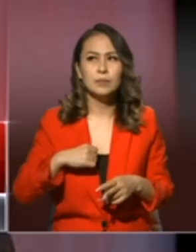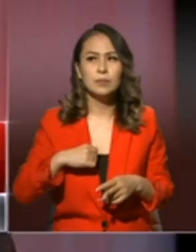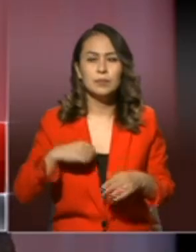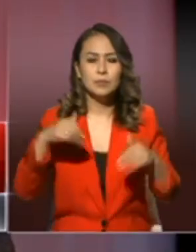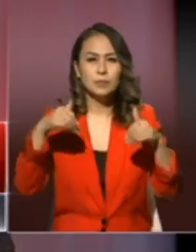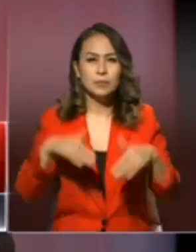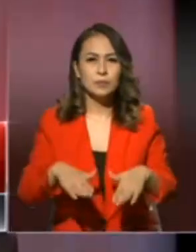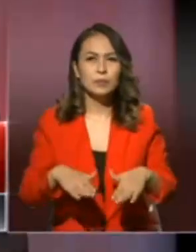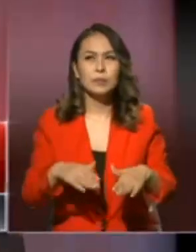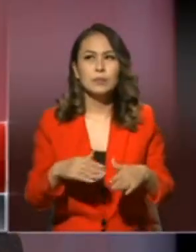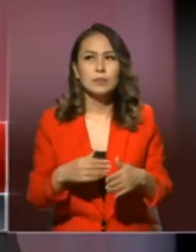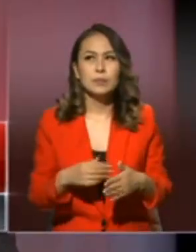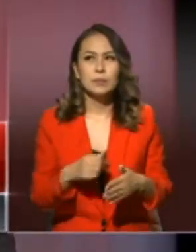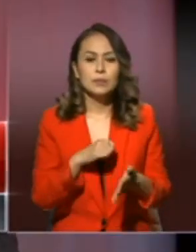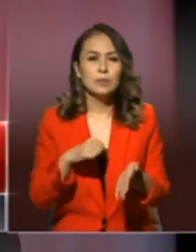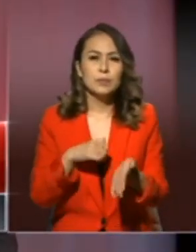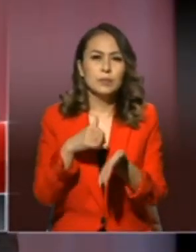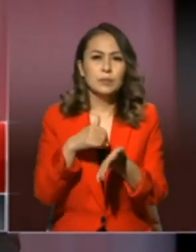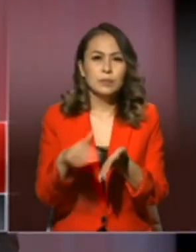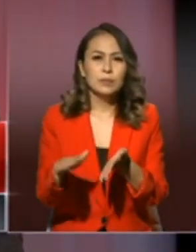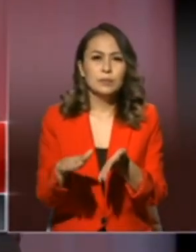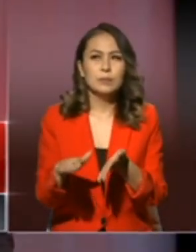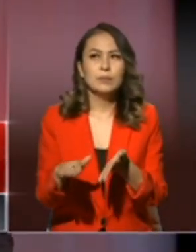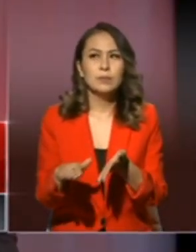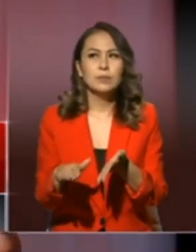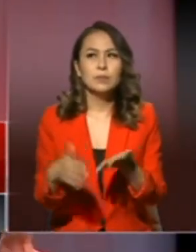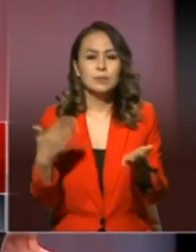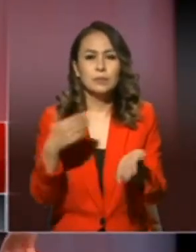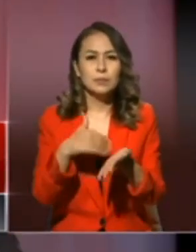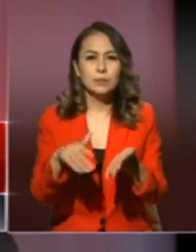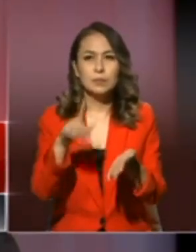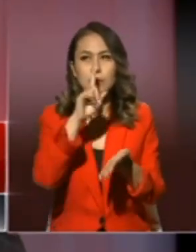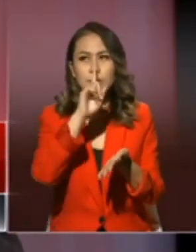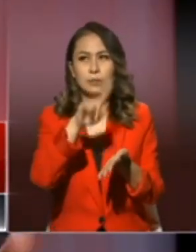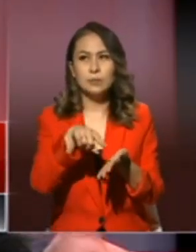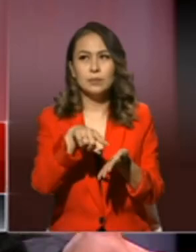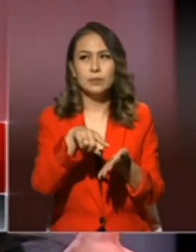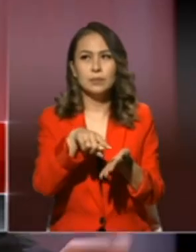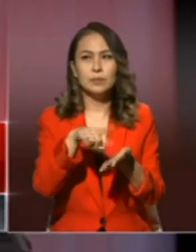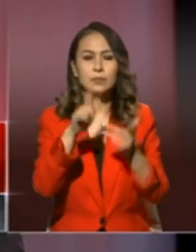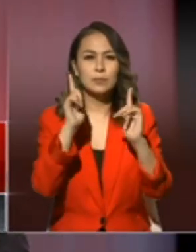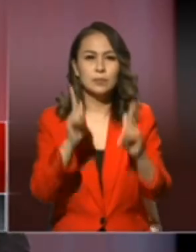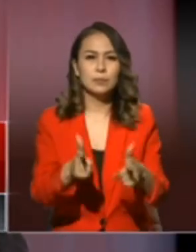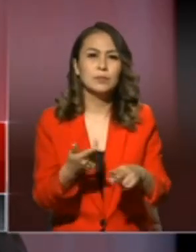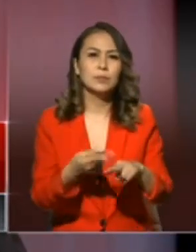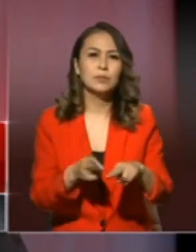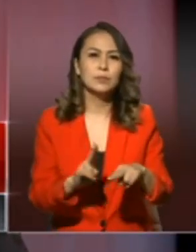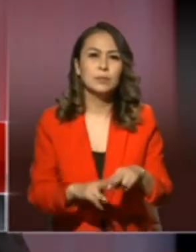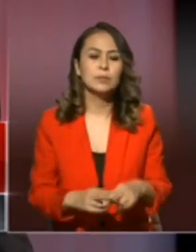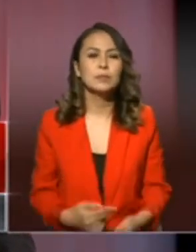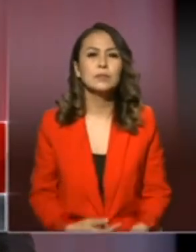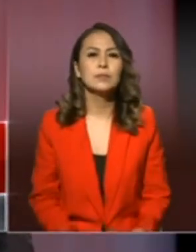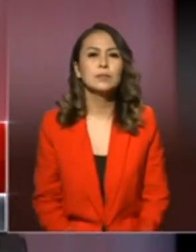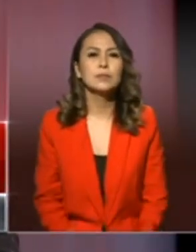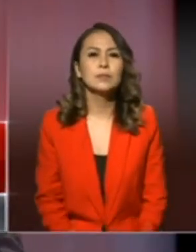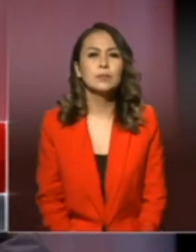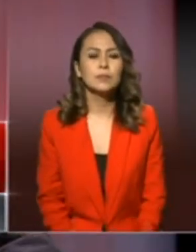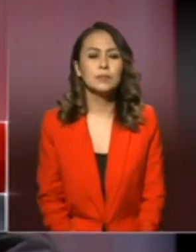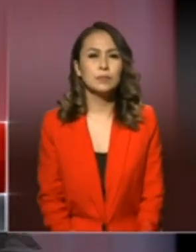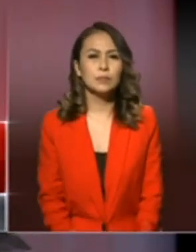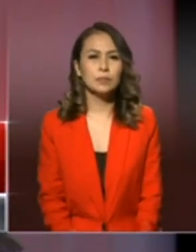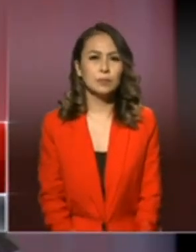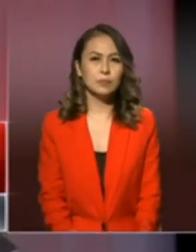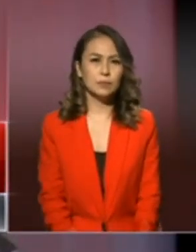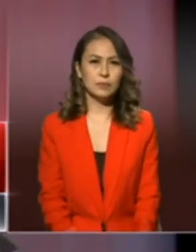шешімді шығарады да, барып отказ береді. Бермесе, ол келіскен деген сөз. Келіскен деген сөз. Бағана бір осын біз жетсе алмай тұрмыз. Онда бізге сол